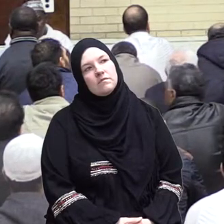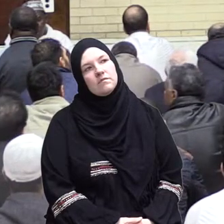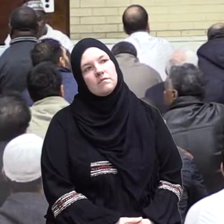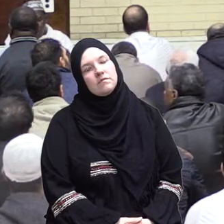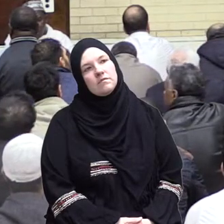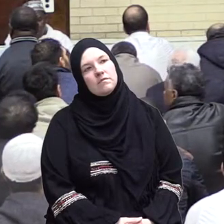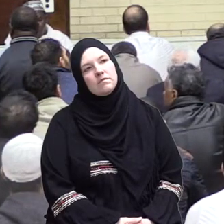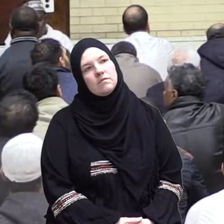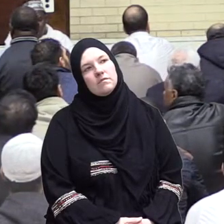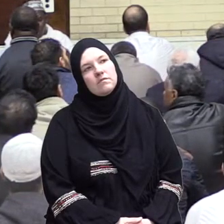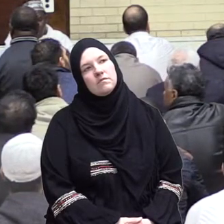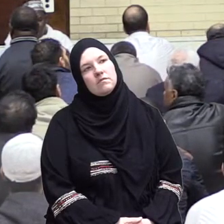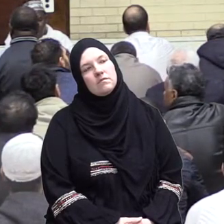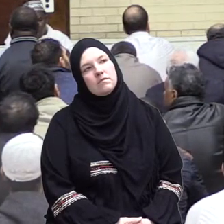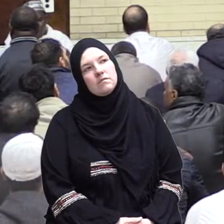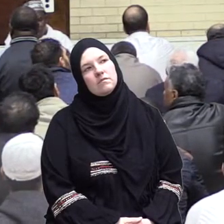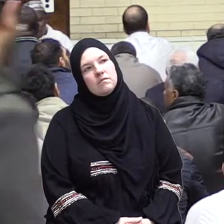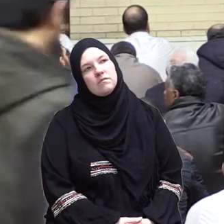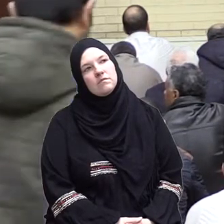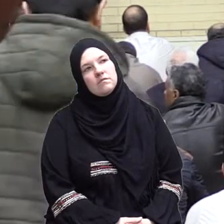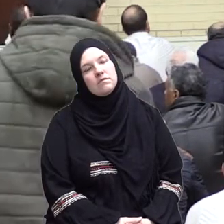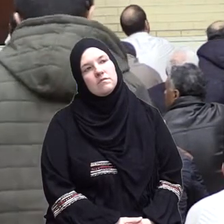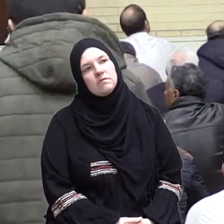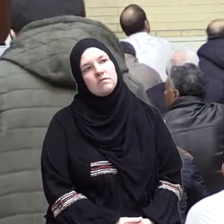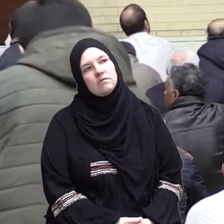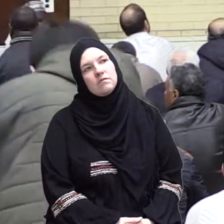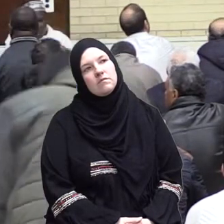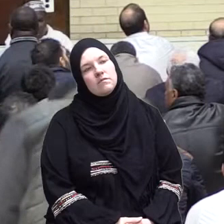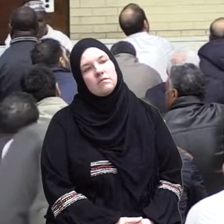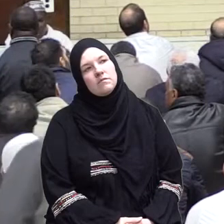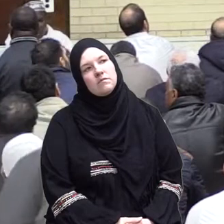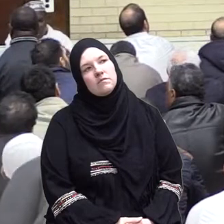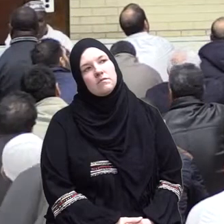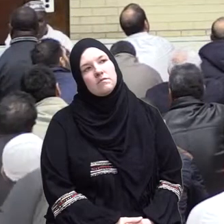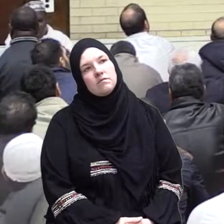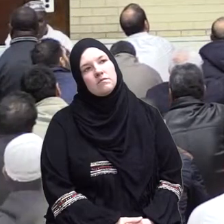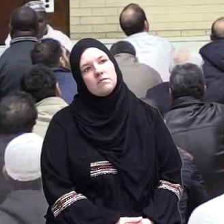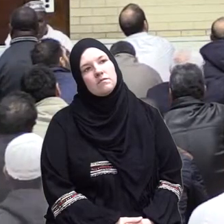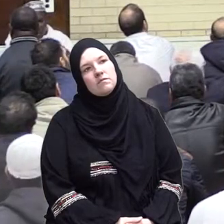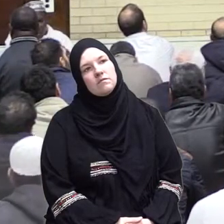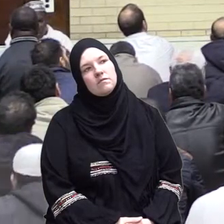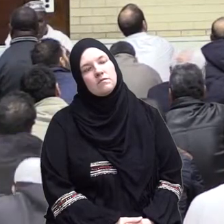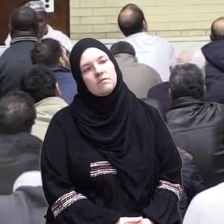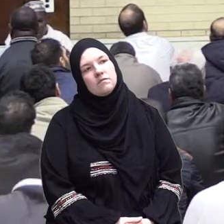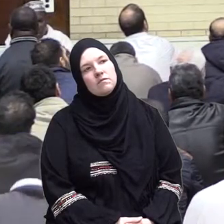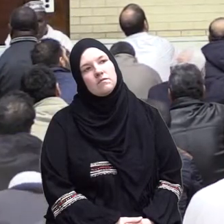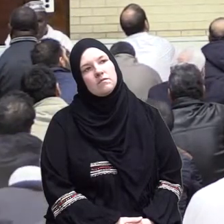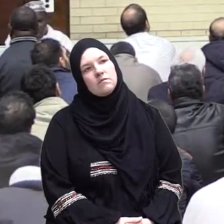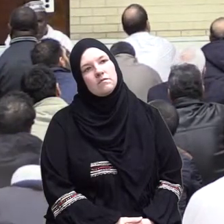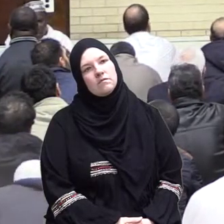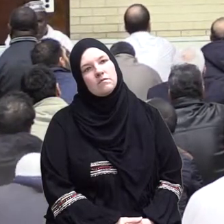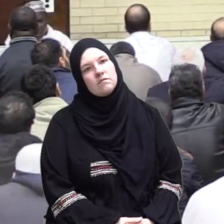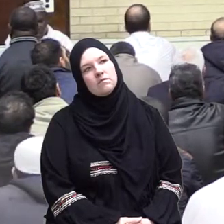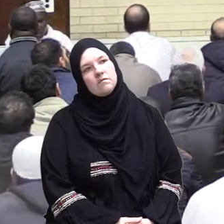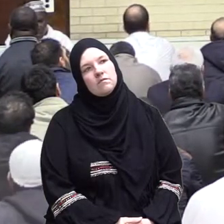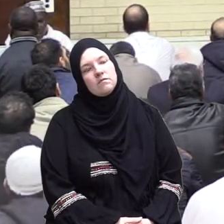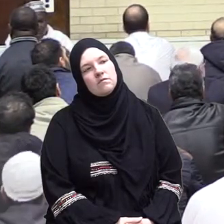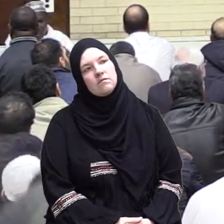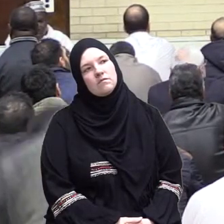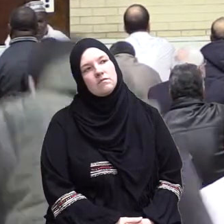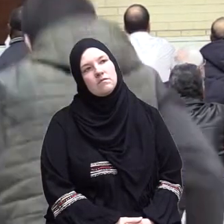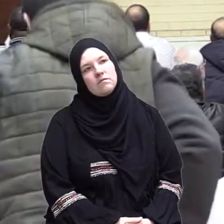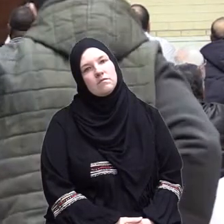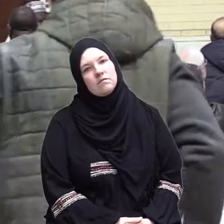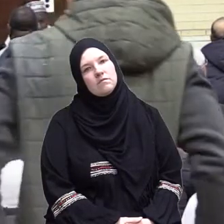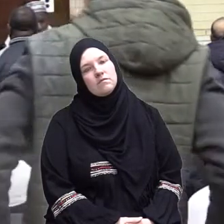تحت لوائه وأوردنا حوضه واسقنا من يده الشريفة شربة هنيئة لا نظمأ بعدها